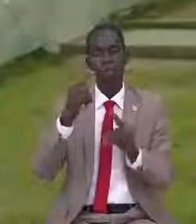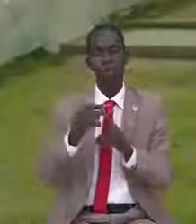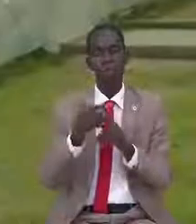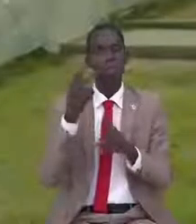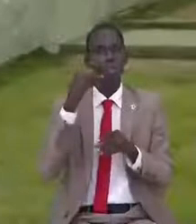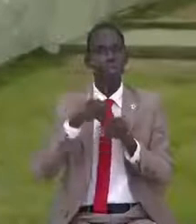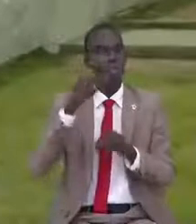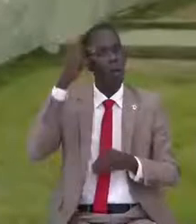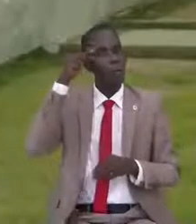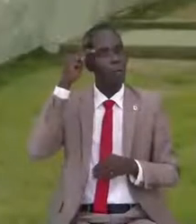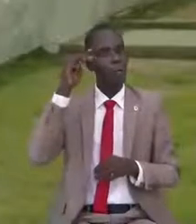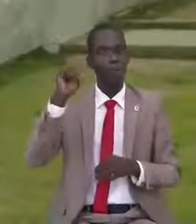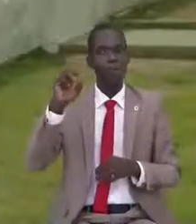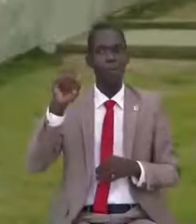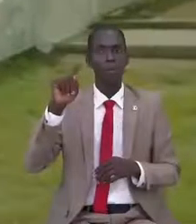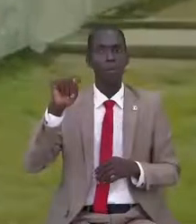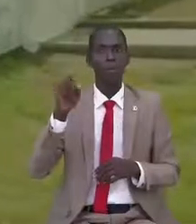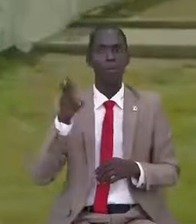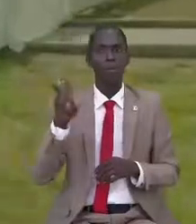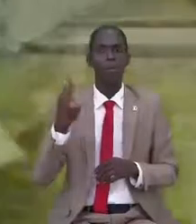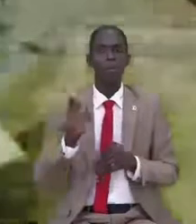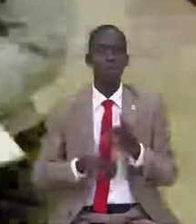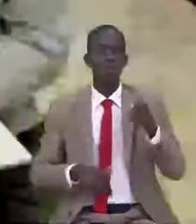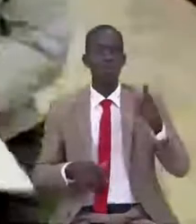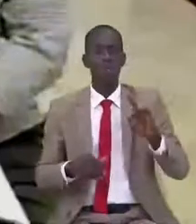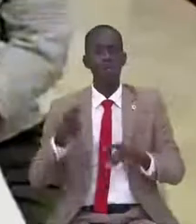Matthieu chapitre 28, 18.